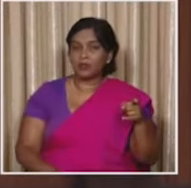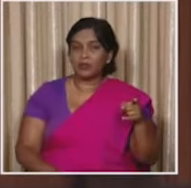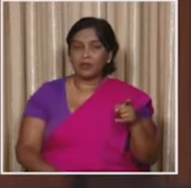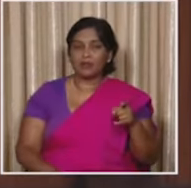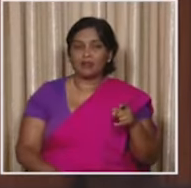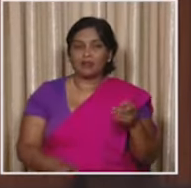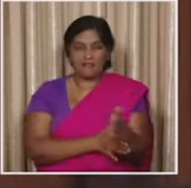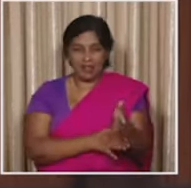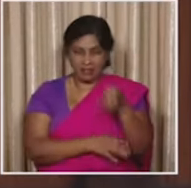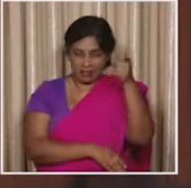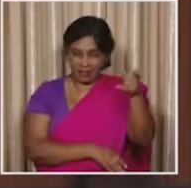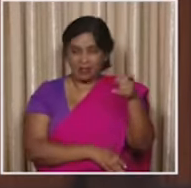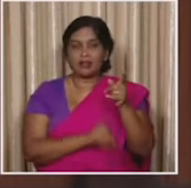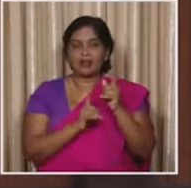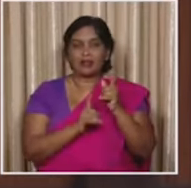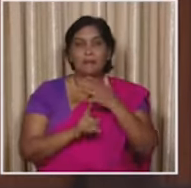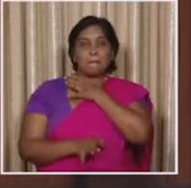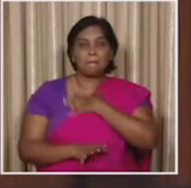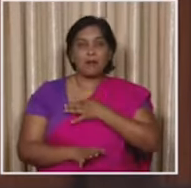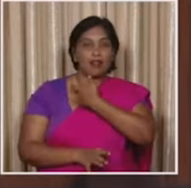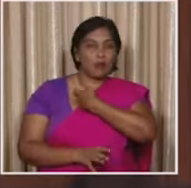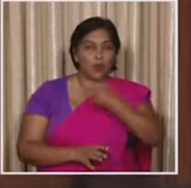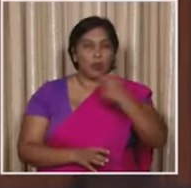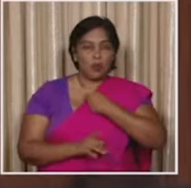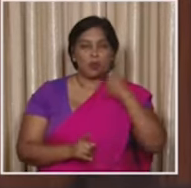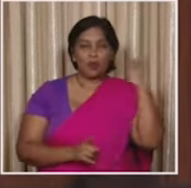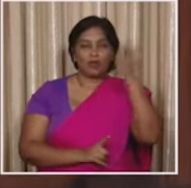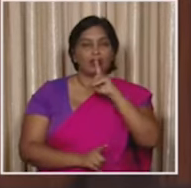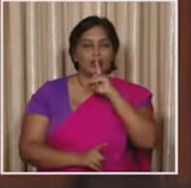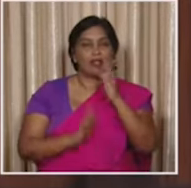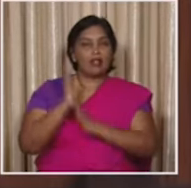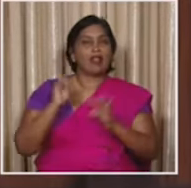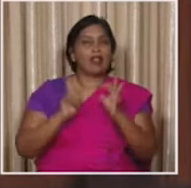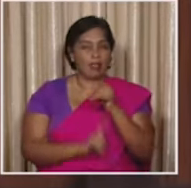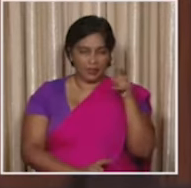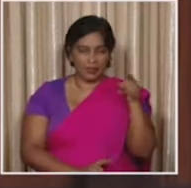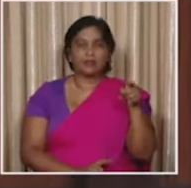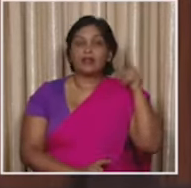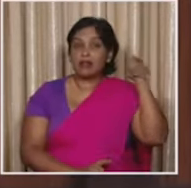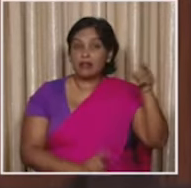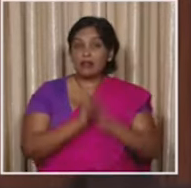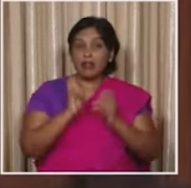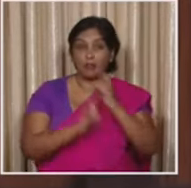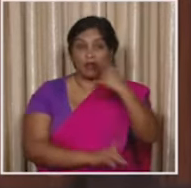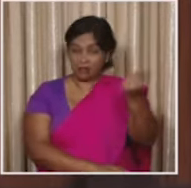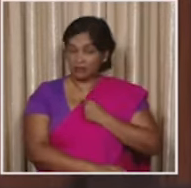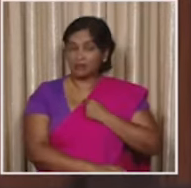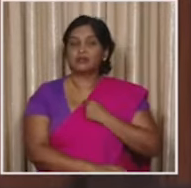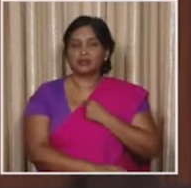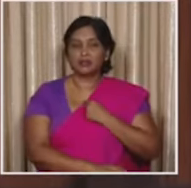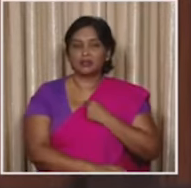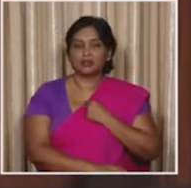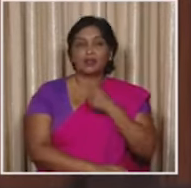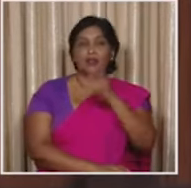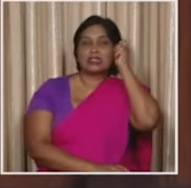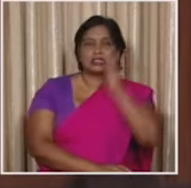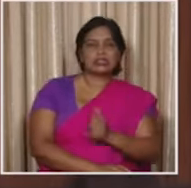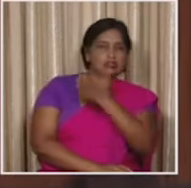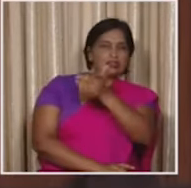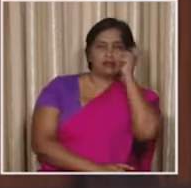Kuka, May Parliament to Malakatana Kila Pare, Hamomakina, Amativaria Kino, Amativaria Matakino, Mekatani